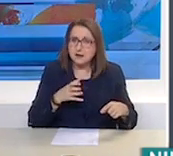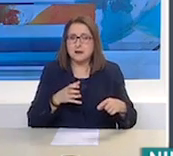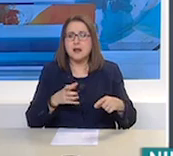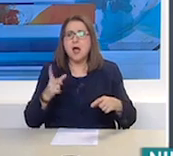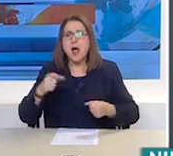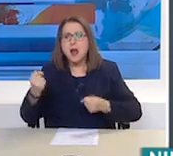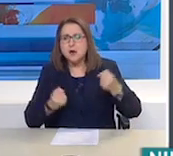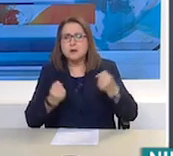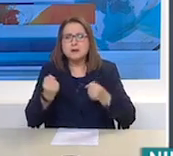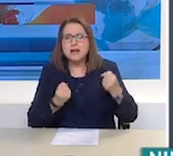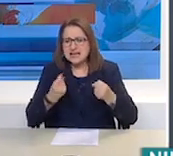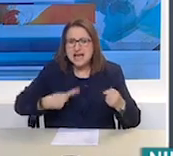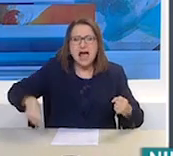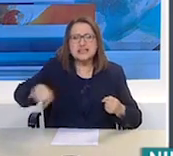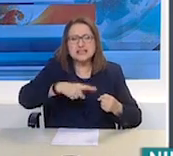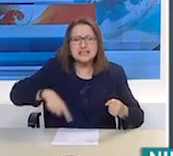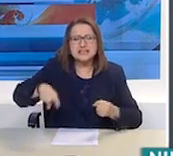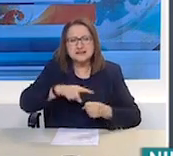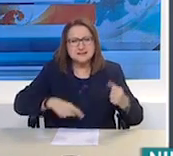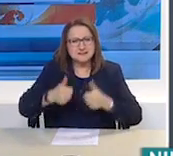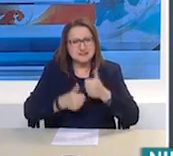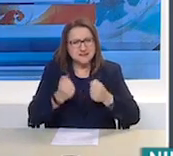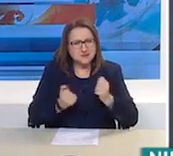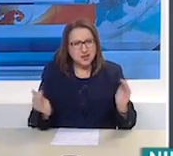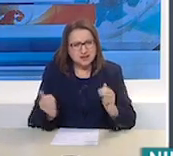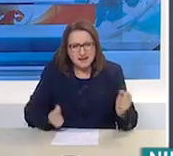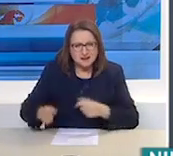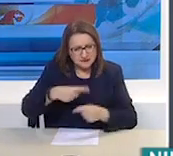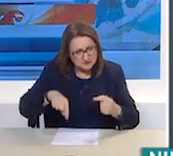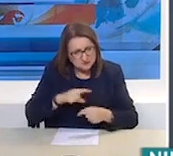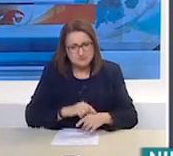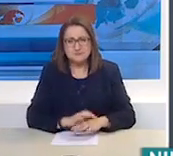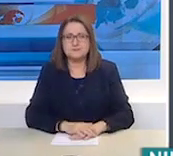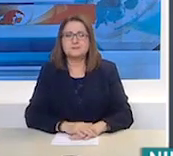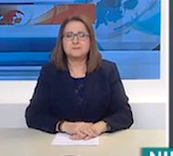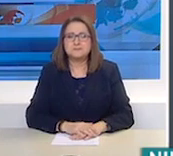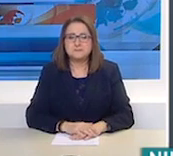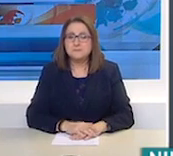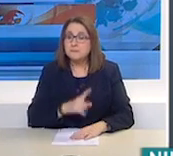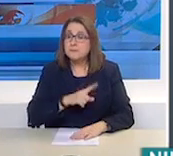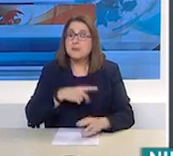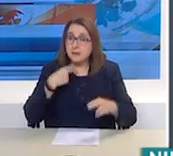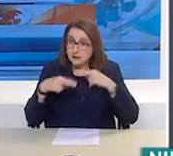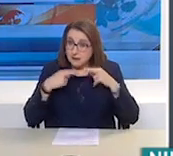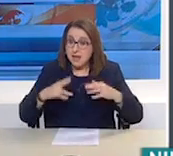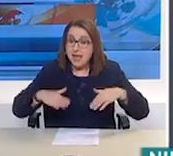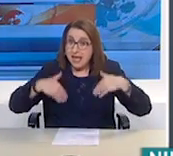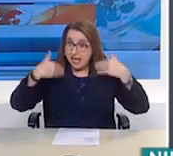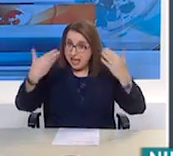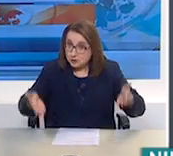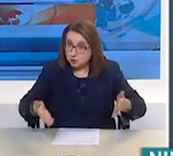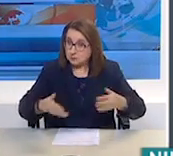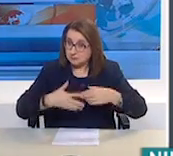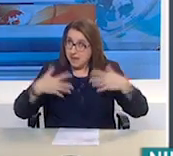κάρτ. Τα καταστήματα υγειονομικού ενδιαφέροντος δύναται να λειτουργούν στον εξωτερικό και στον εσωτερικό τους χώρο υπό